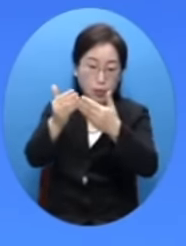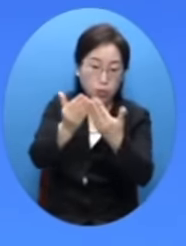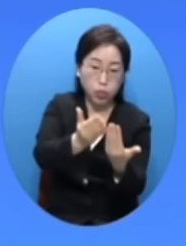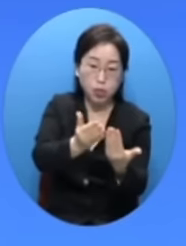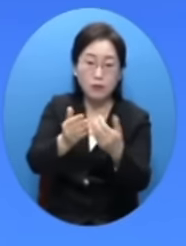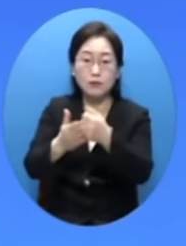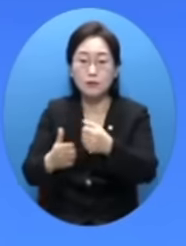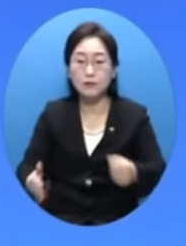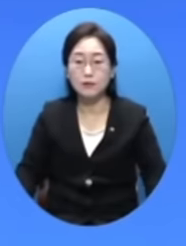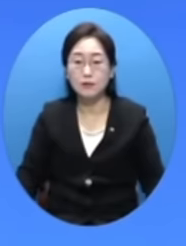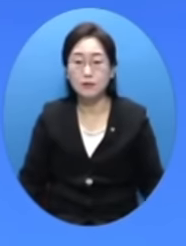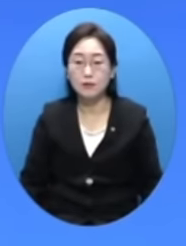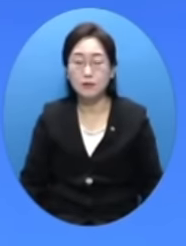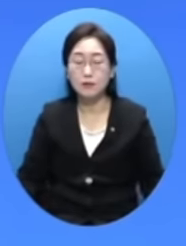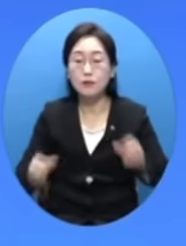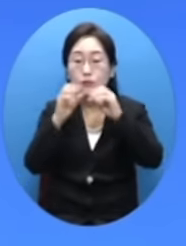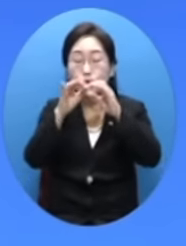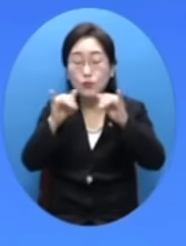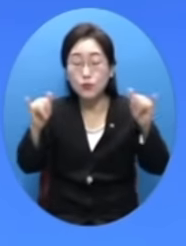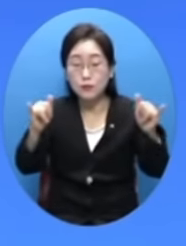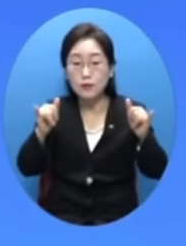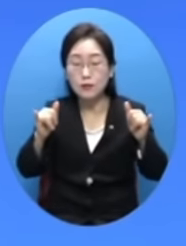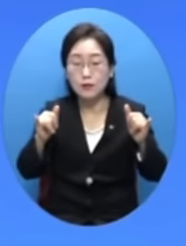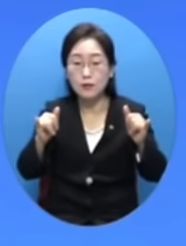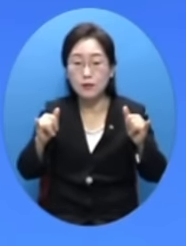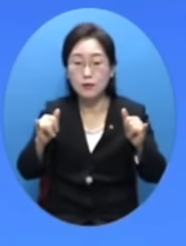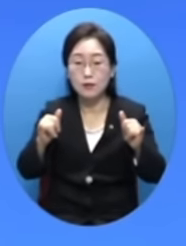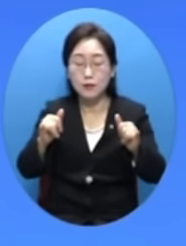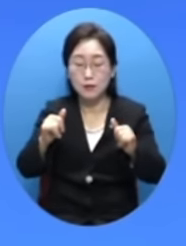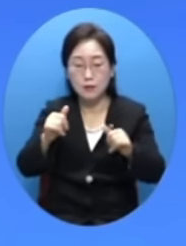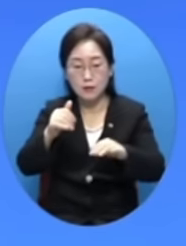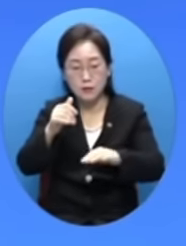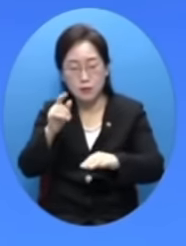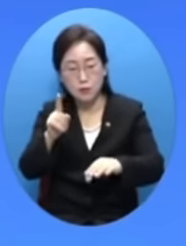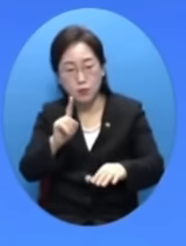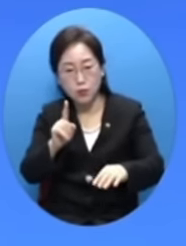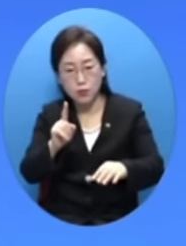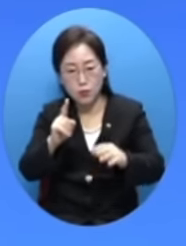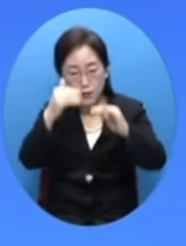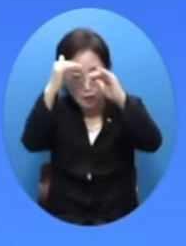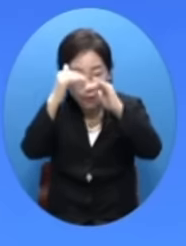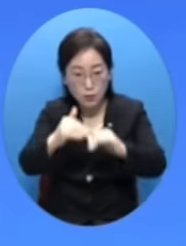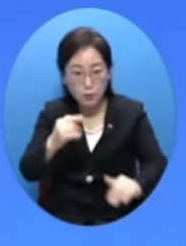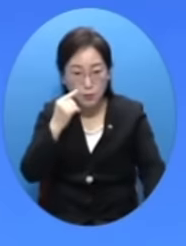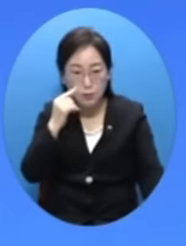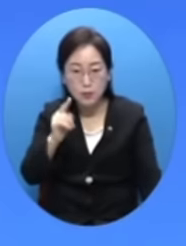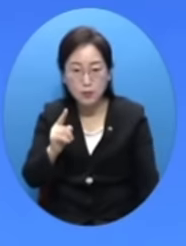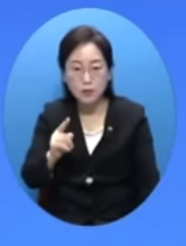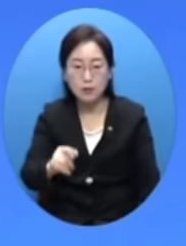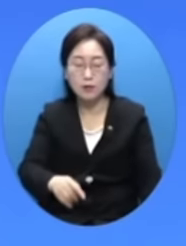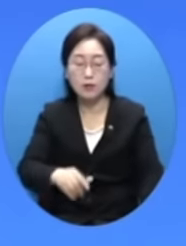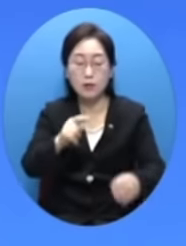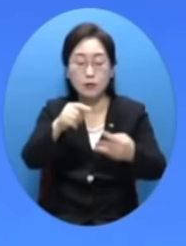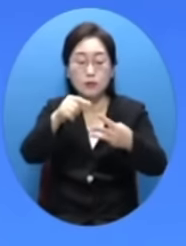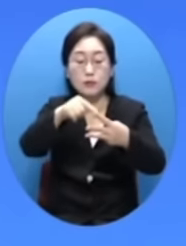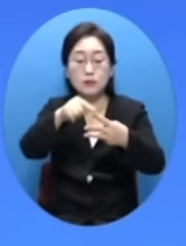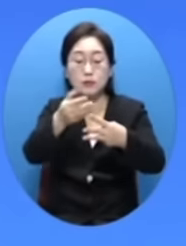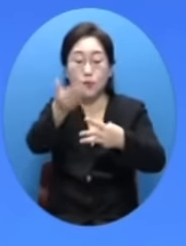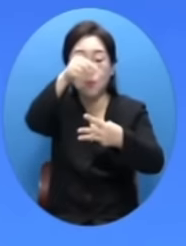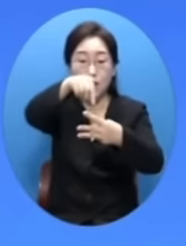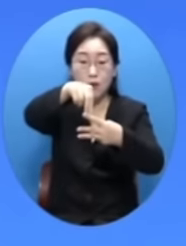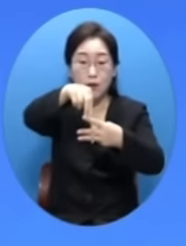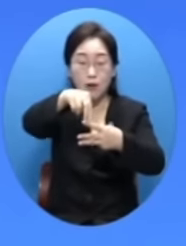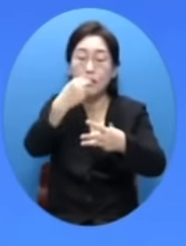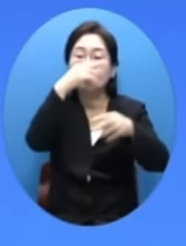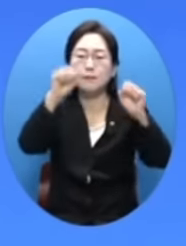그 선교사의 마지막을 지켜본 선교사의 기록에 따르면 본인이 갑판 위로 올라가면 분명히